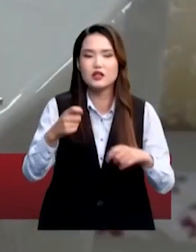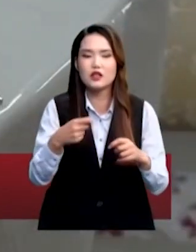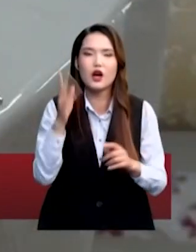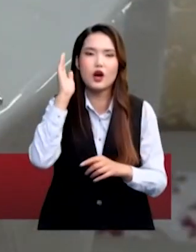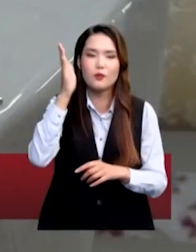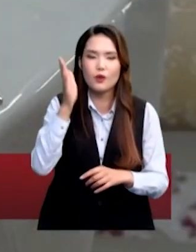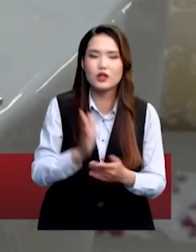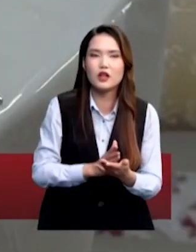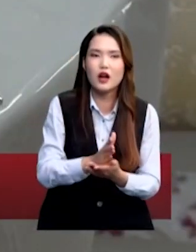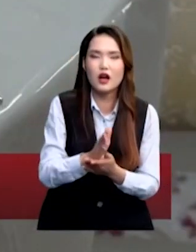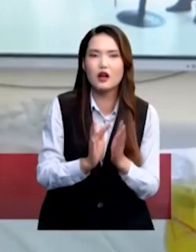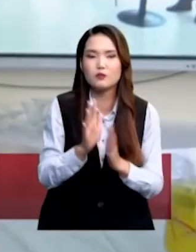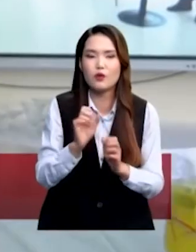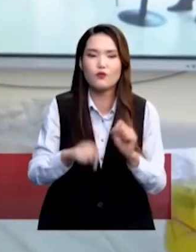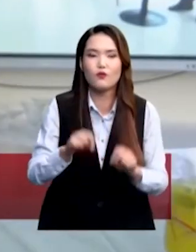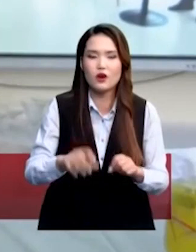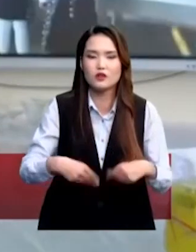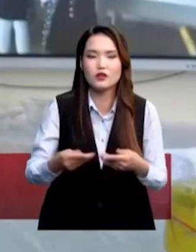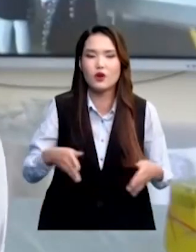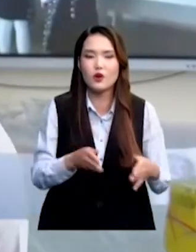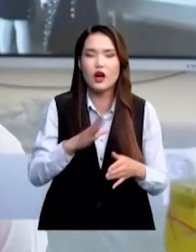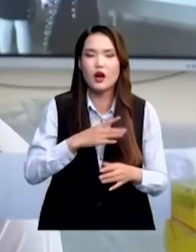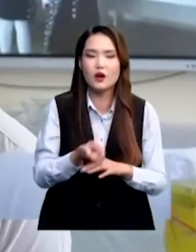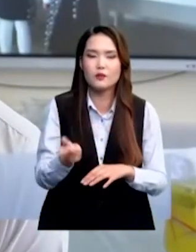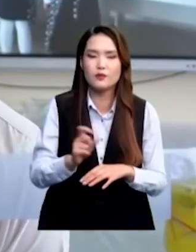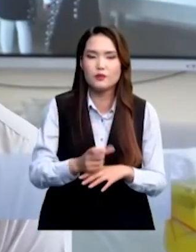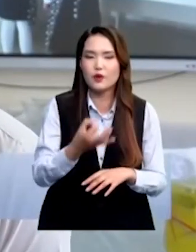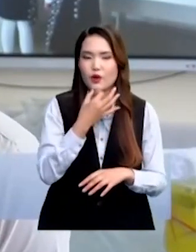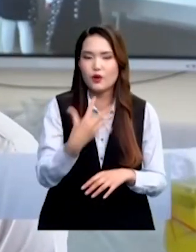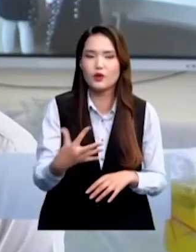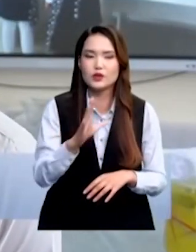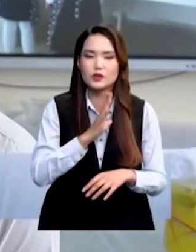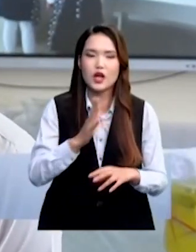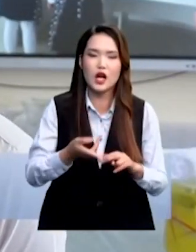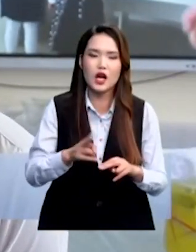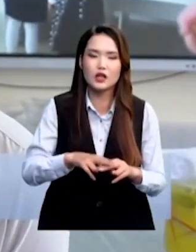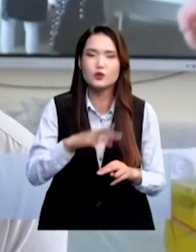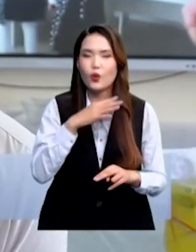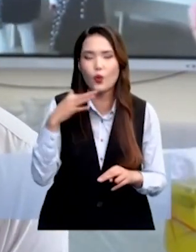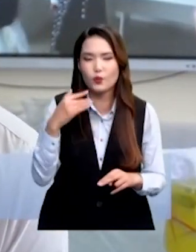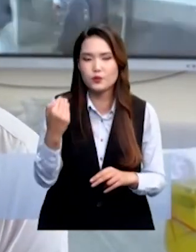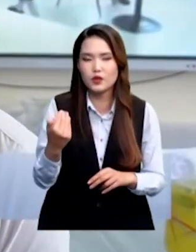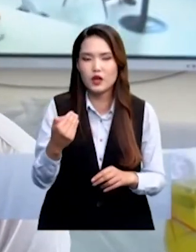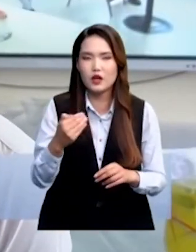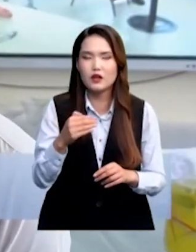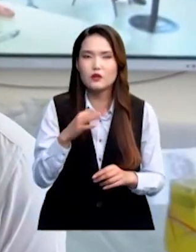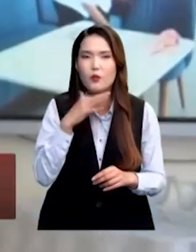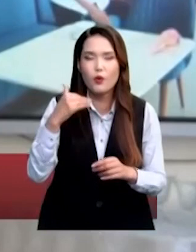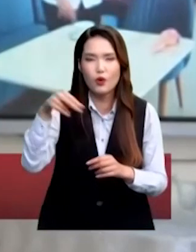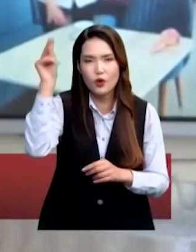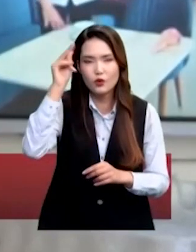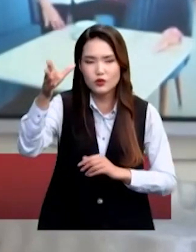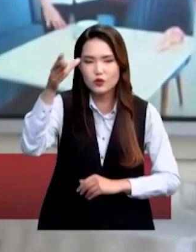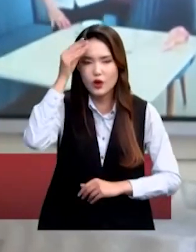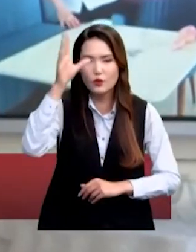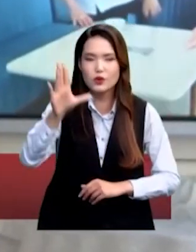болашаққа бағыт-бағдар берген. Маған қатты ұнады ресторанның дело. Мен көп нәрсеге үйрендім.